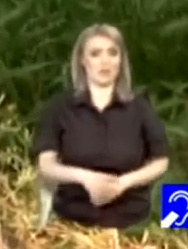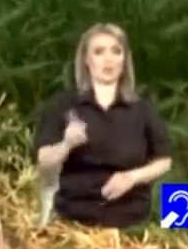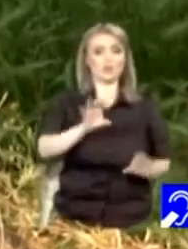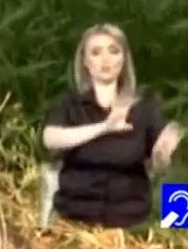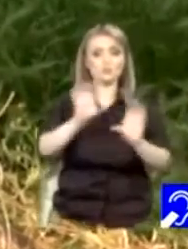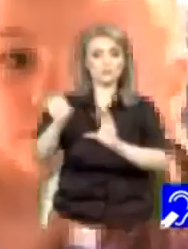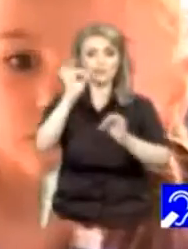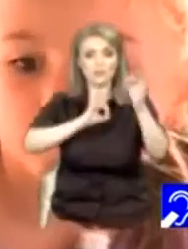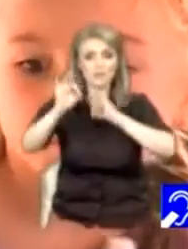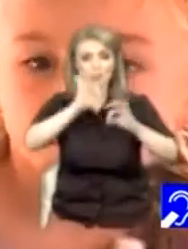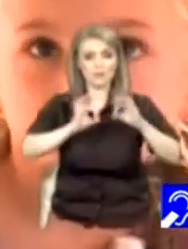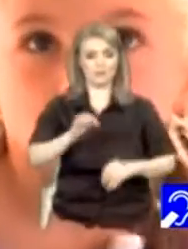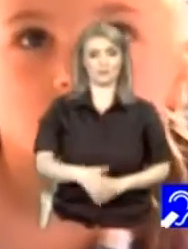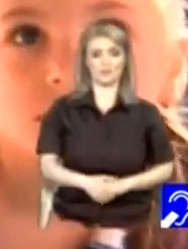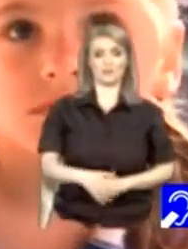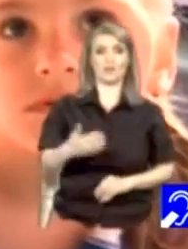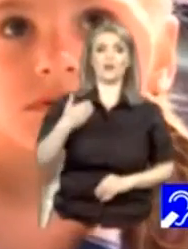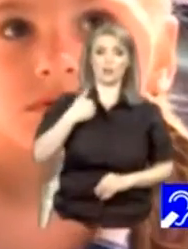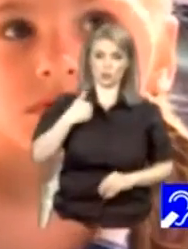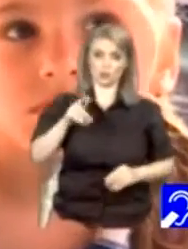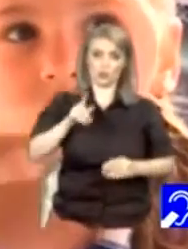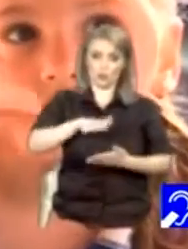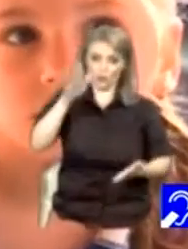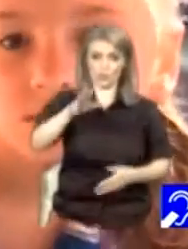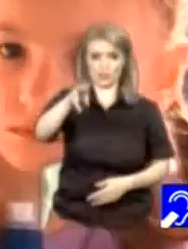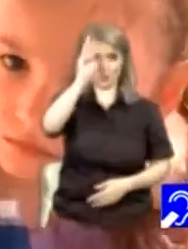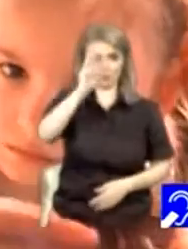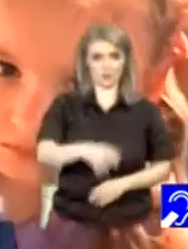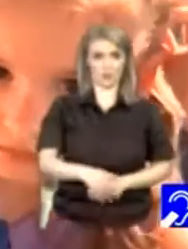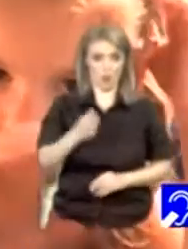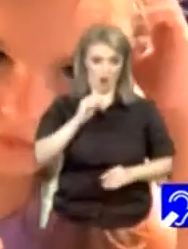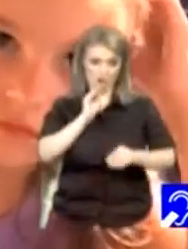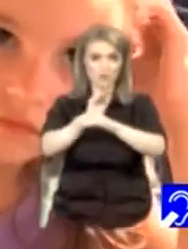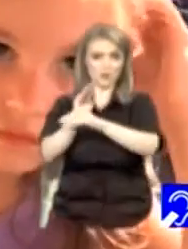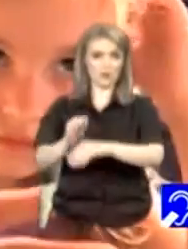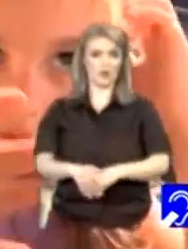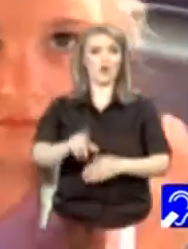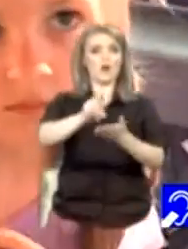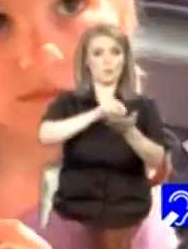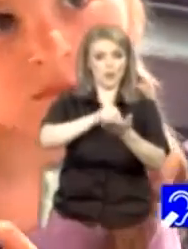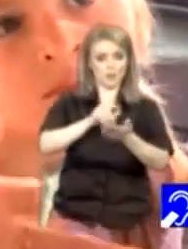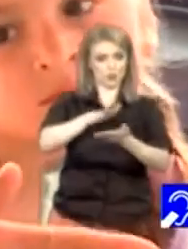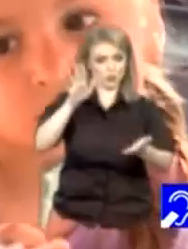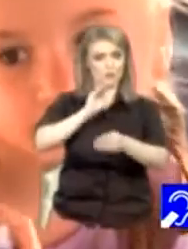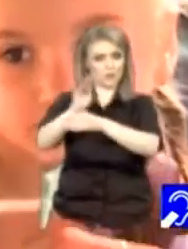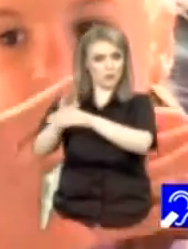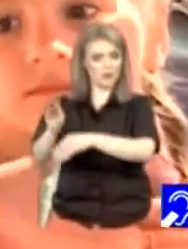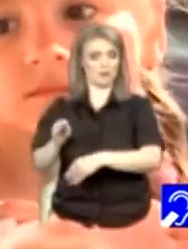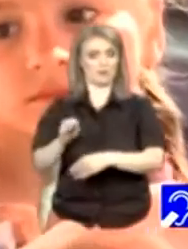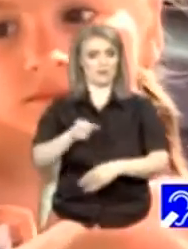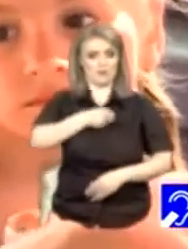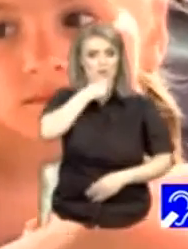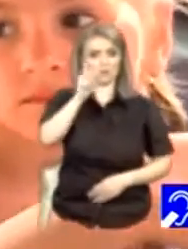medicamentele astea și mai ieftine. Aș vrea și salariile să le mai ridice și la pensionieri să le dai pensia mai mărișoară, pentru